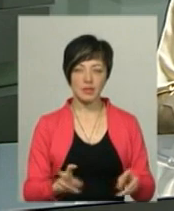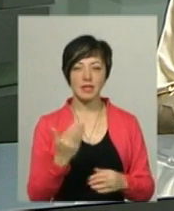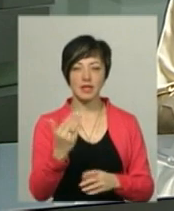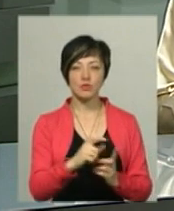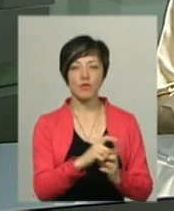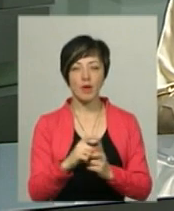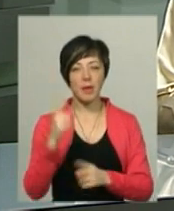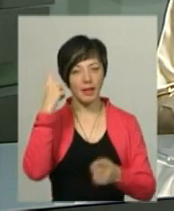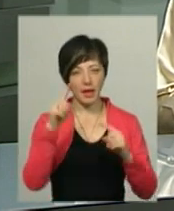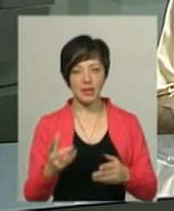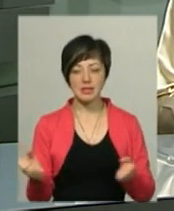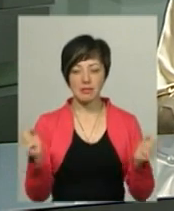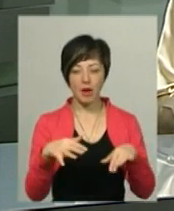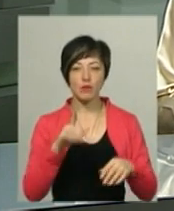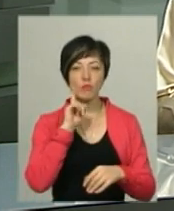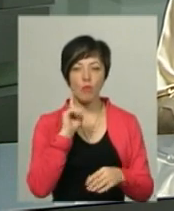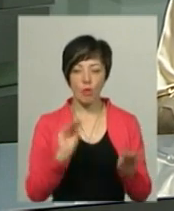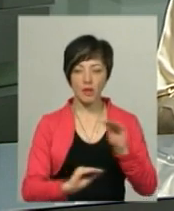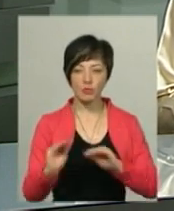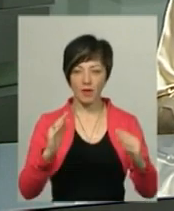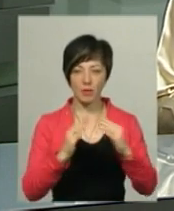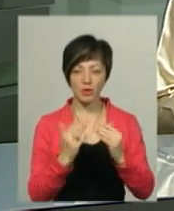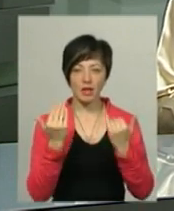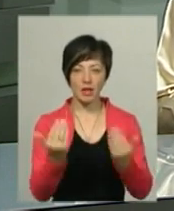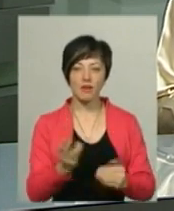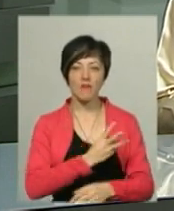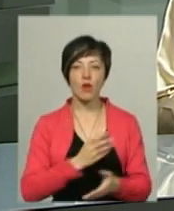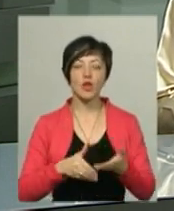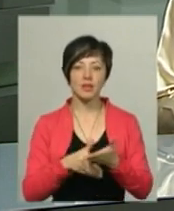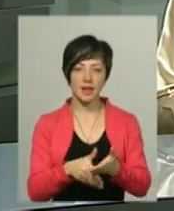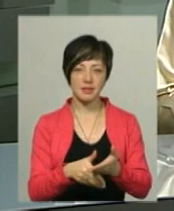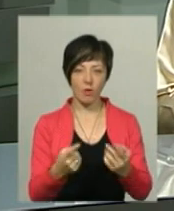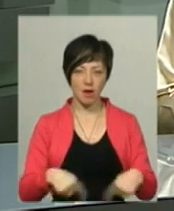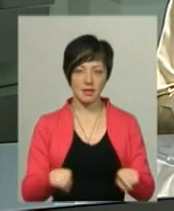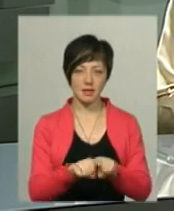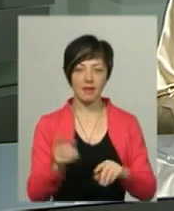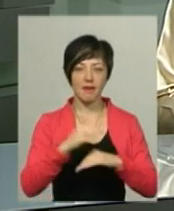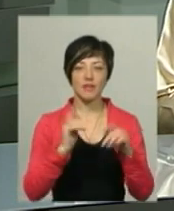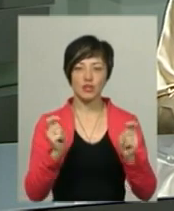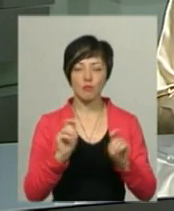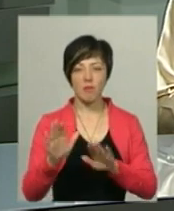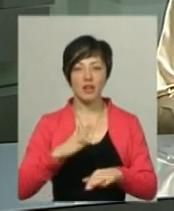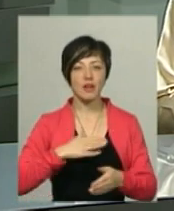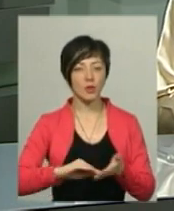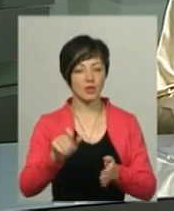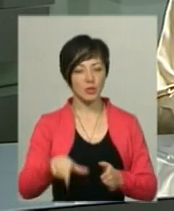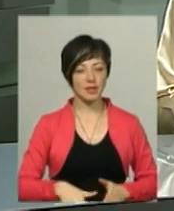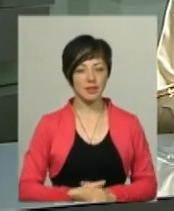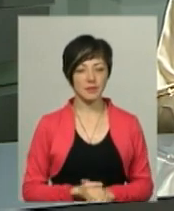його словами, ідея зібрати молодь в облаштованій халабуді належить волонтерській організації. На вечірці побувала Анастасія